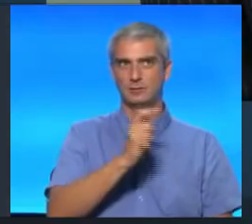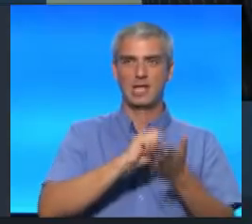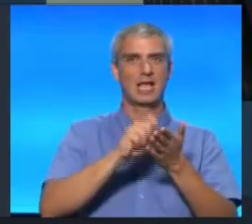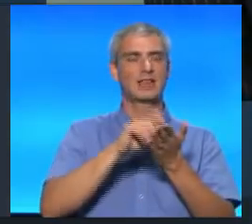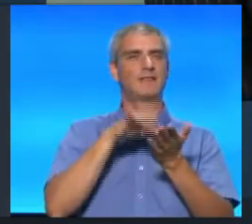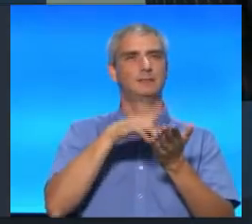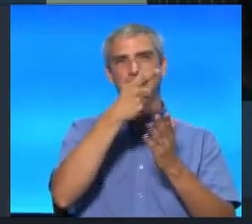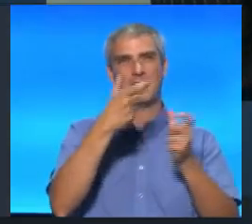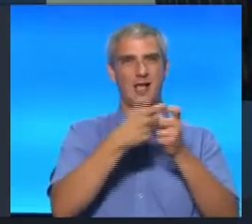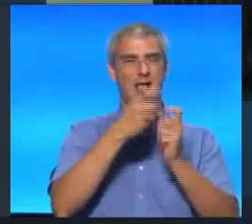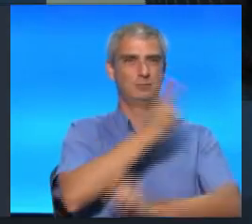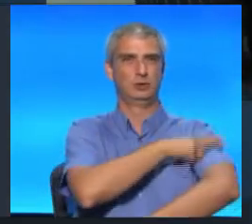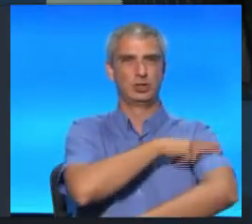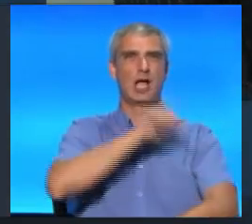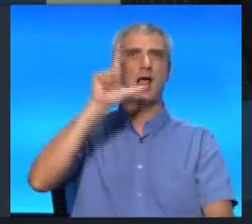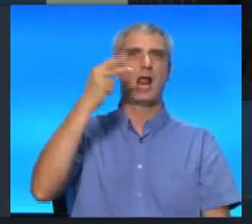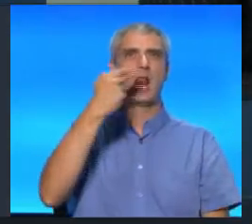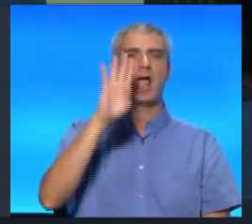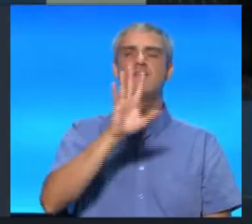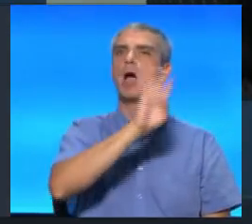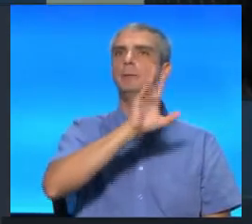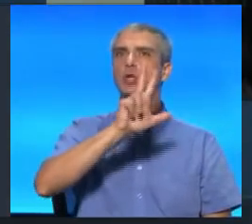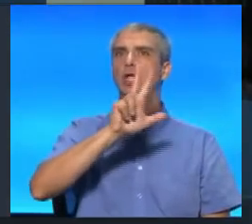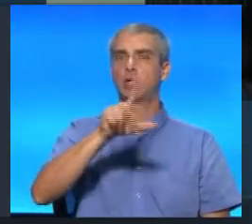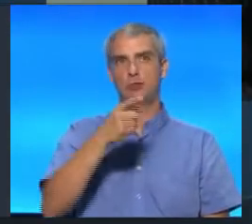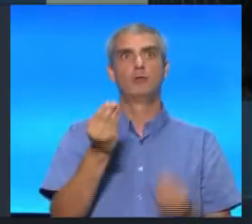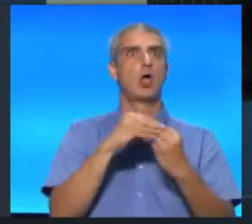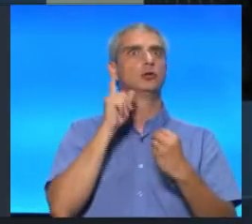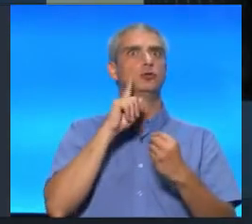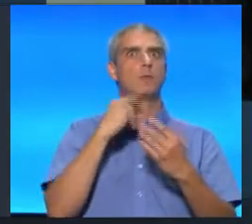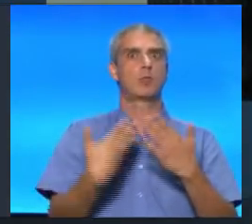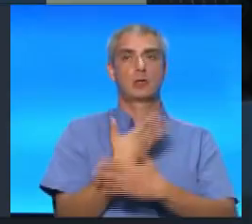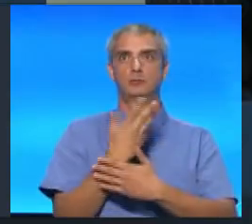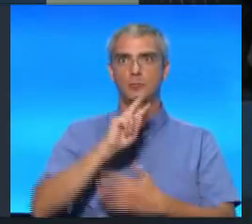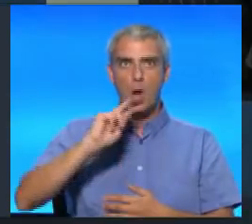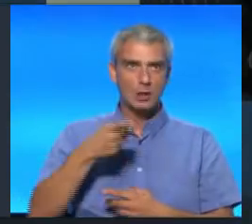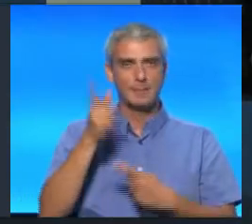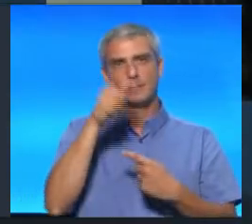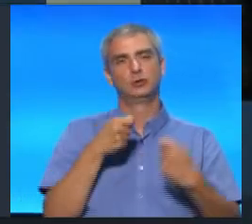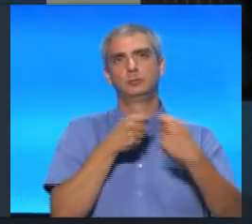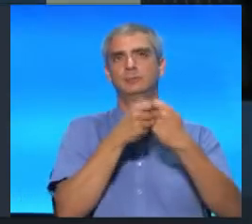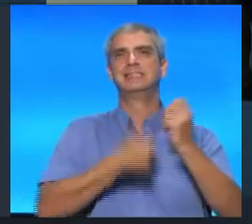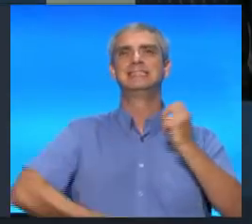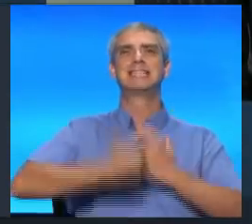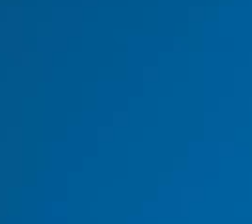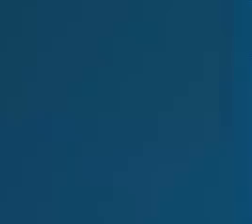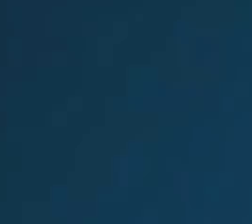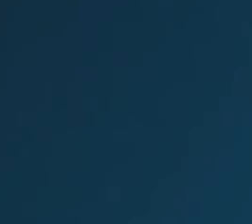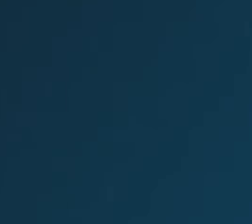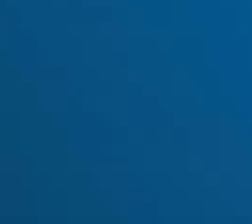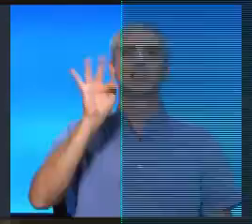בלהב 433, והיום נוספו עוד שמות לרשימת החשודים, ושוב מדובר במקורביו של השר שטייניץ.